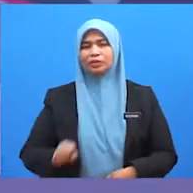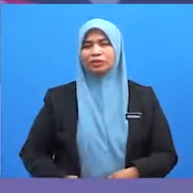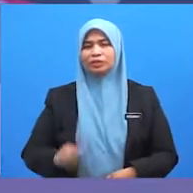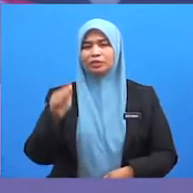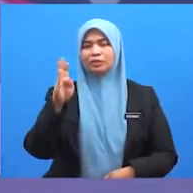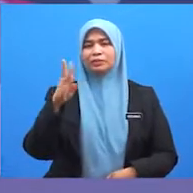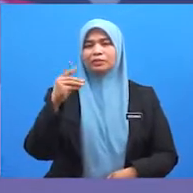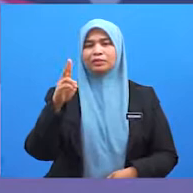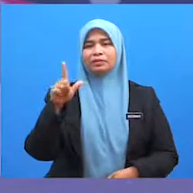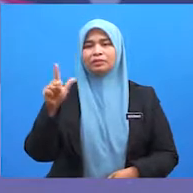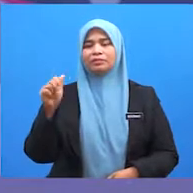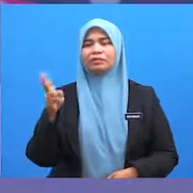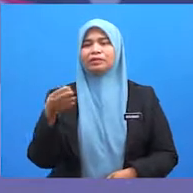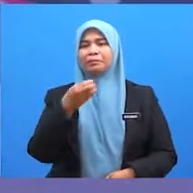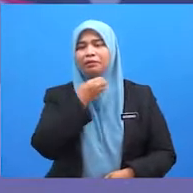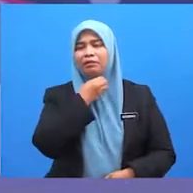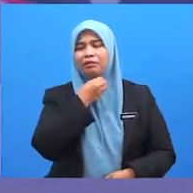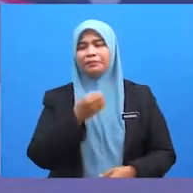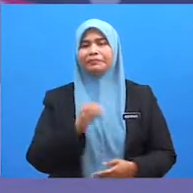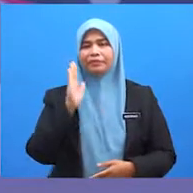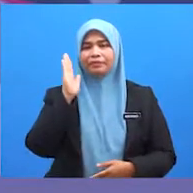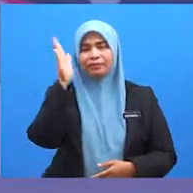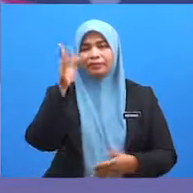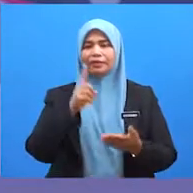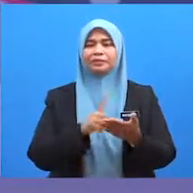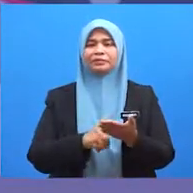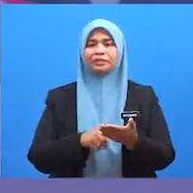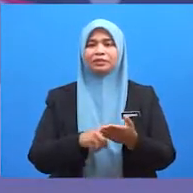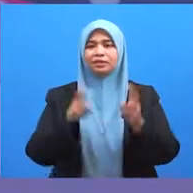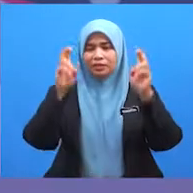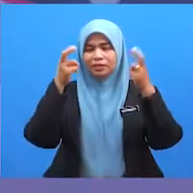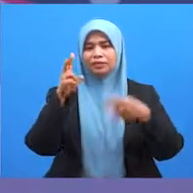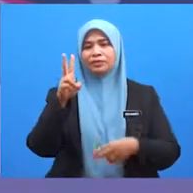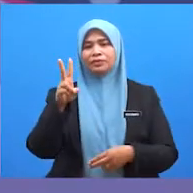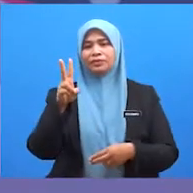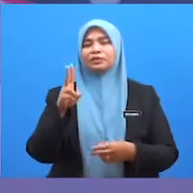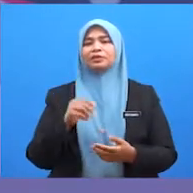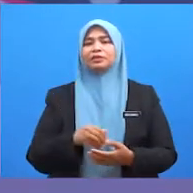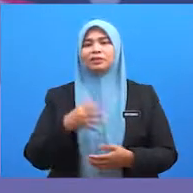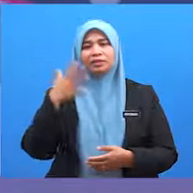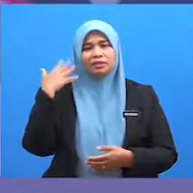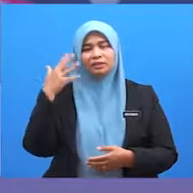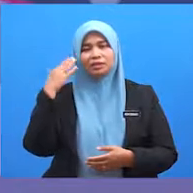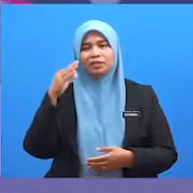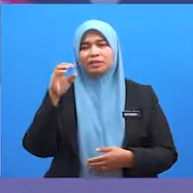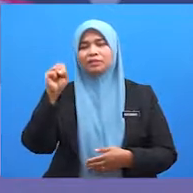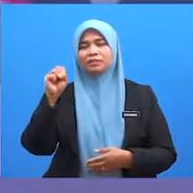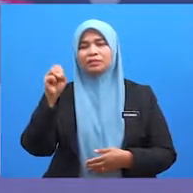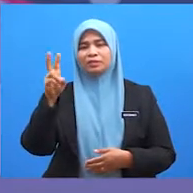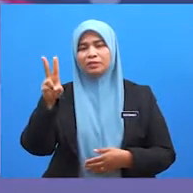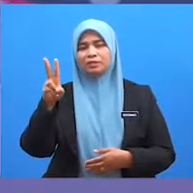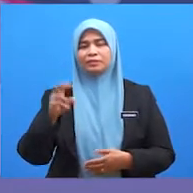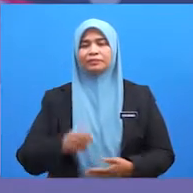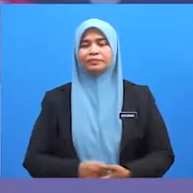akan membincangkan tema 2 bagi mata pelajaran sejarah semester 2